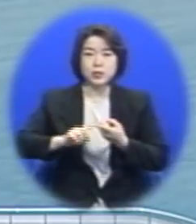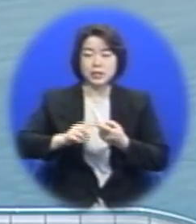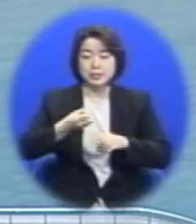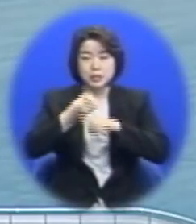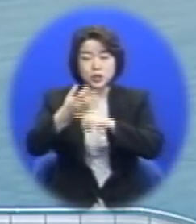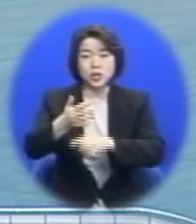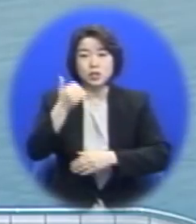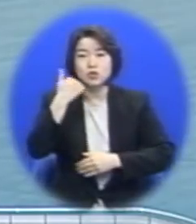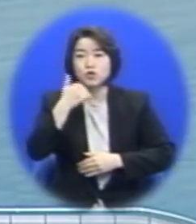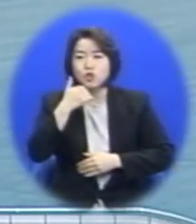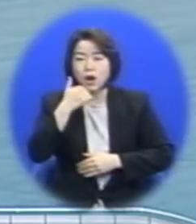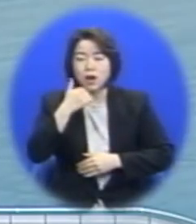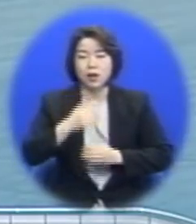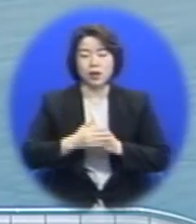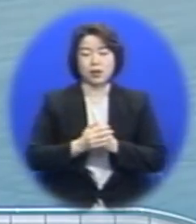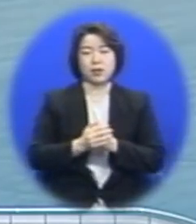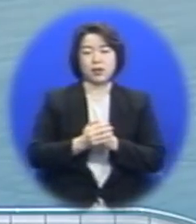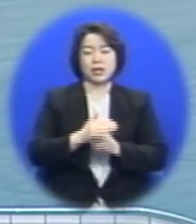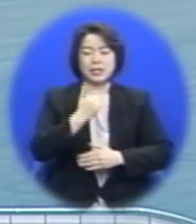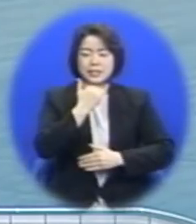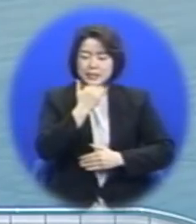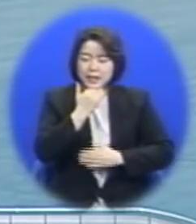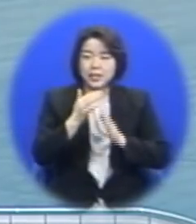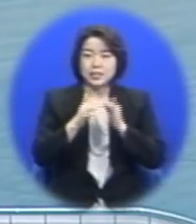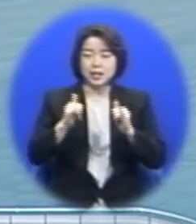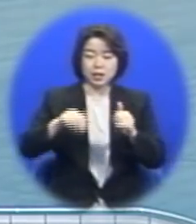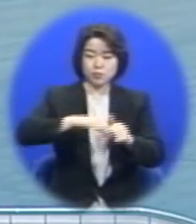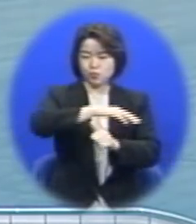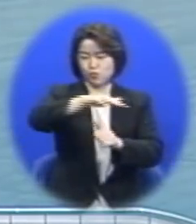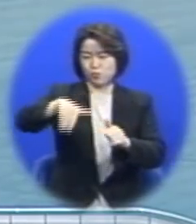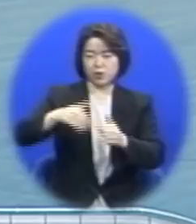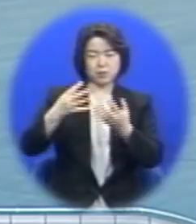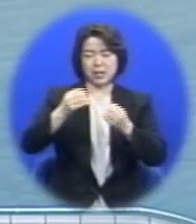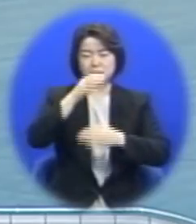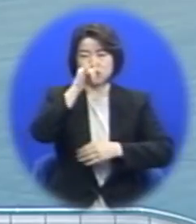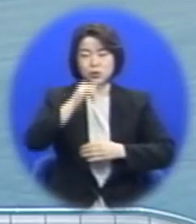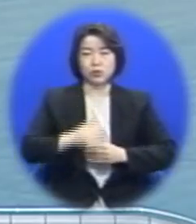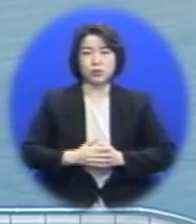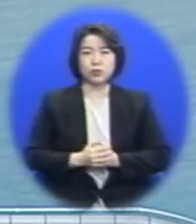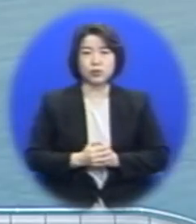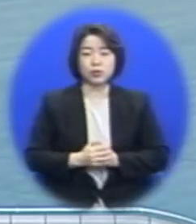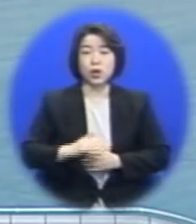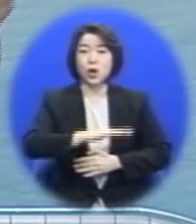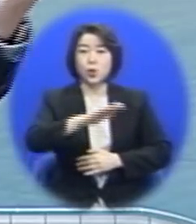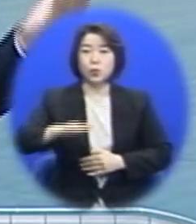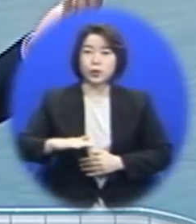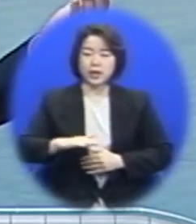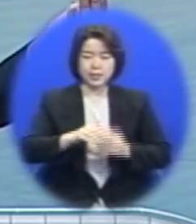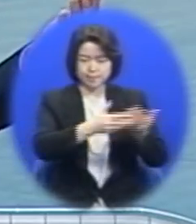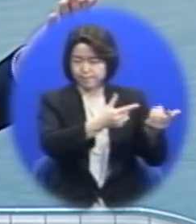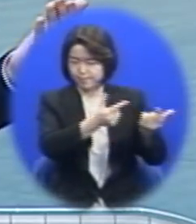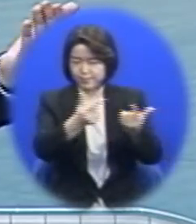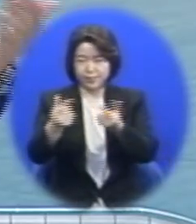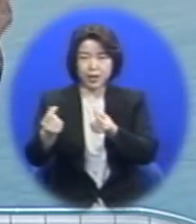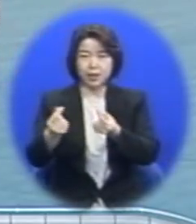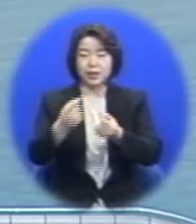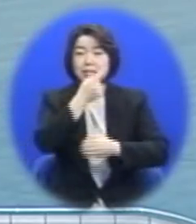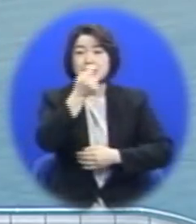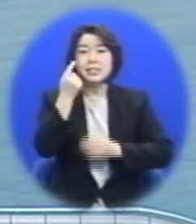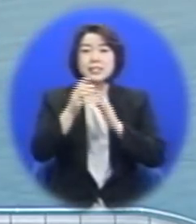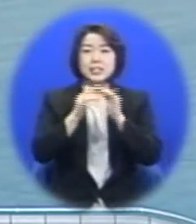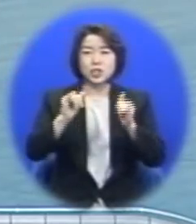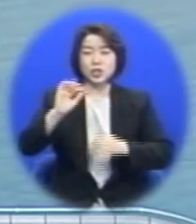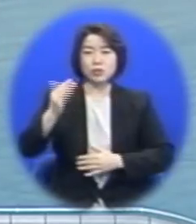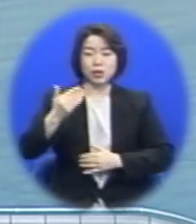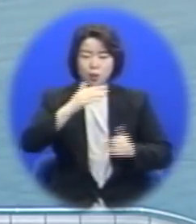누군가 기다리는 이들이 우리 주변에 있습니다. 우리가 다 그 증인이 되도록